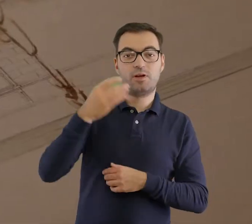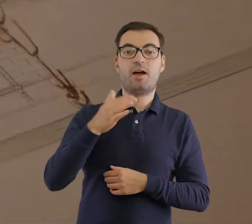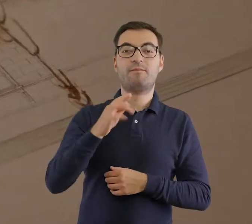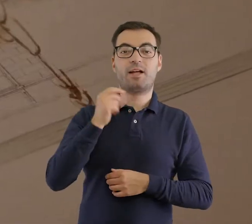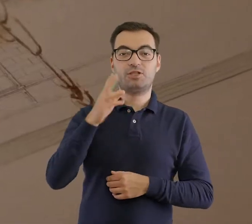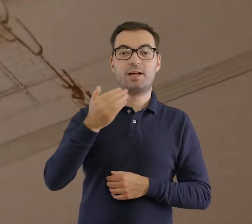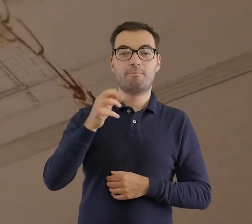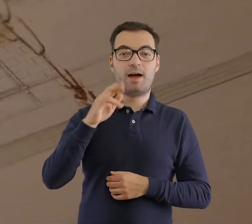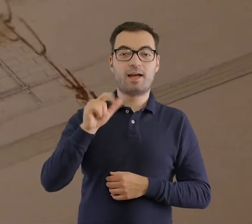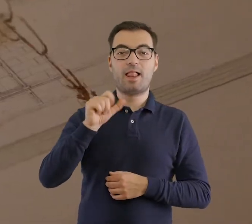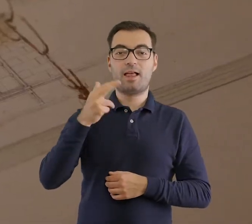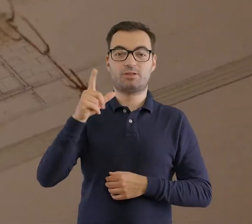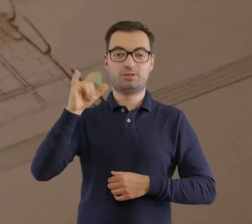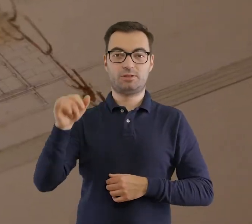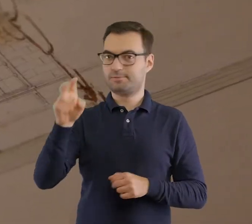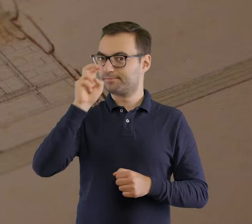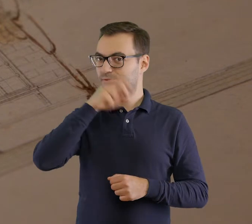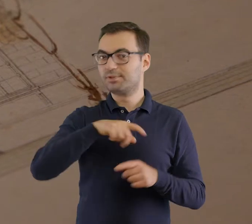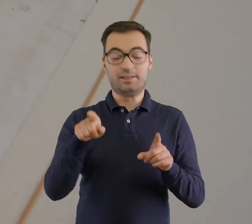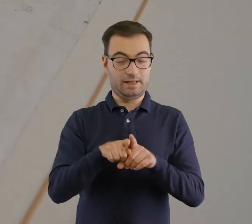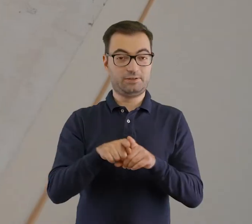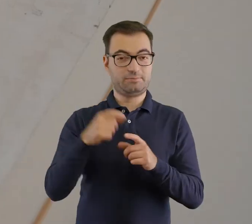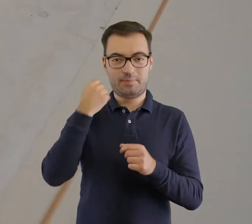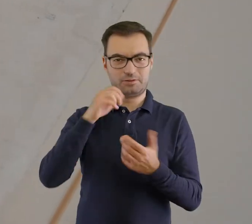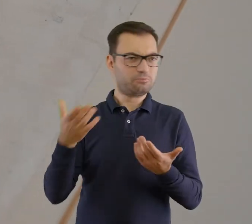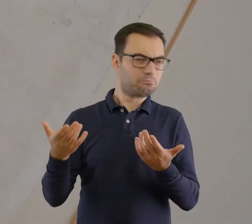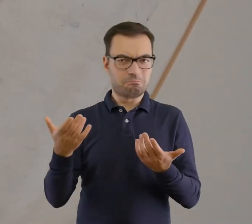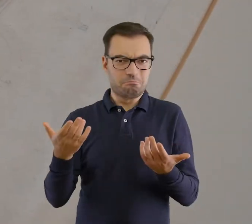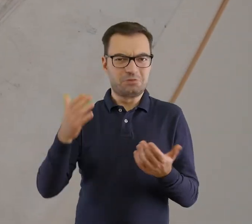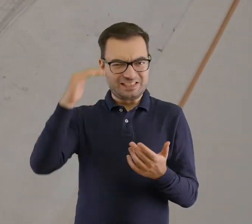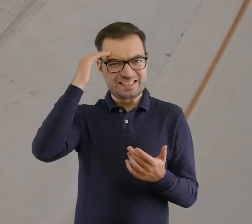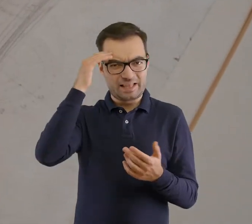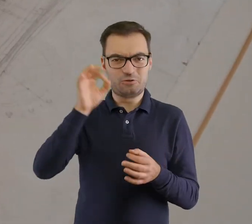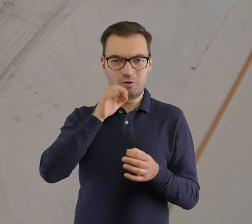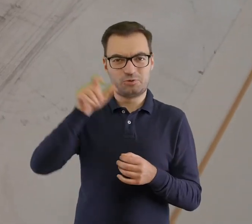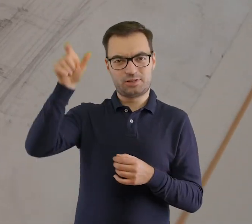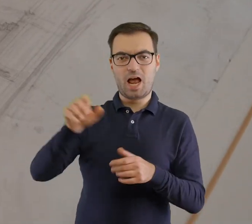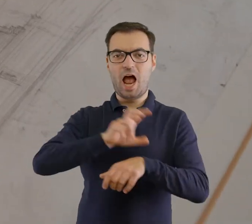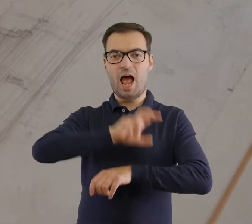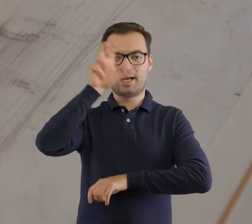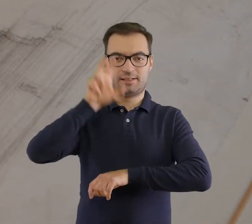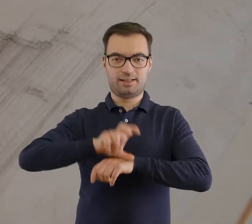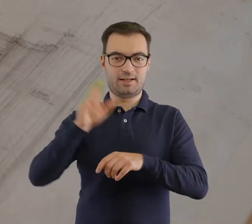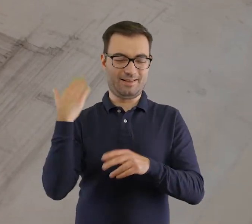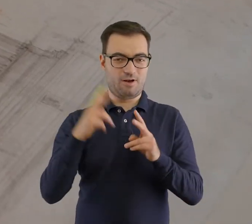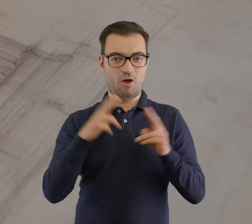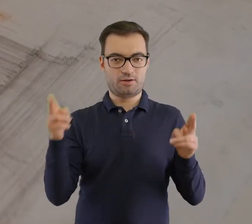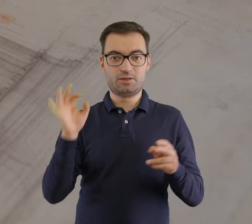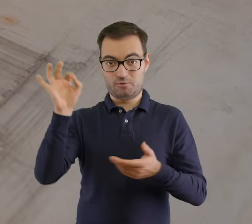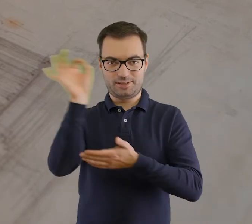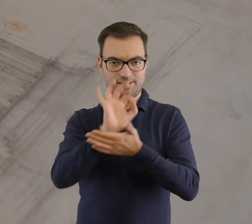Franciszka Marii Lanciego, jednego z najciekawszych, ale też najbardziej zapoznanych architektów tej